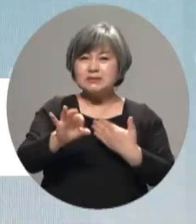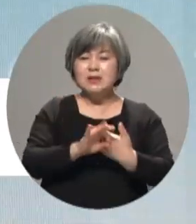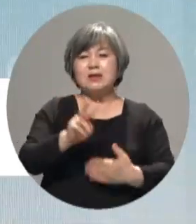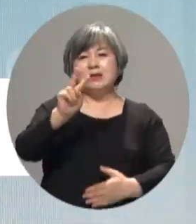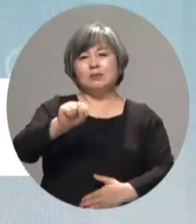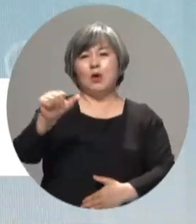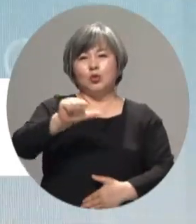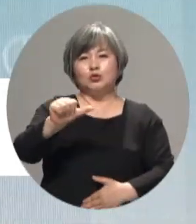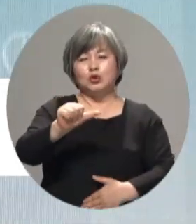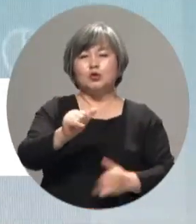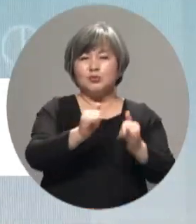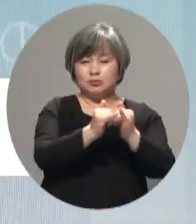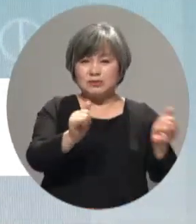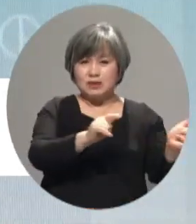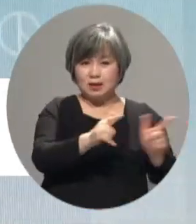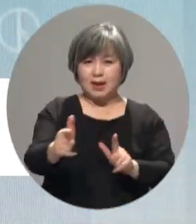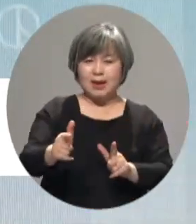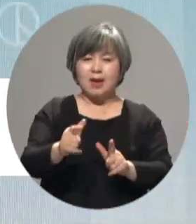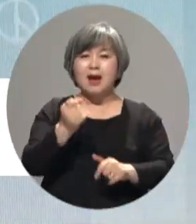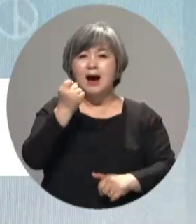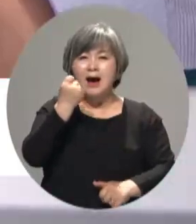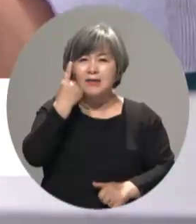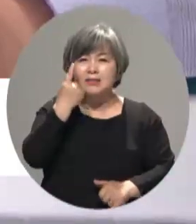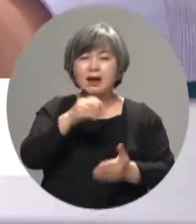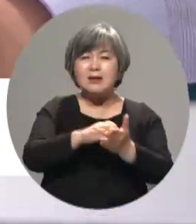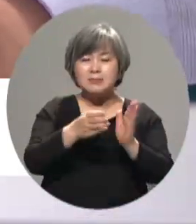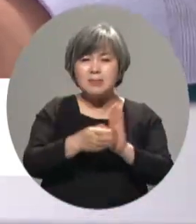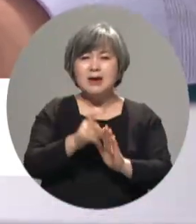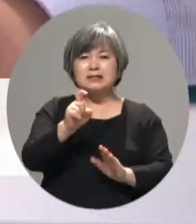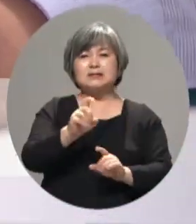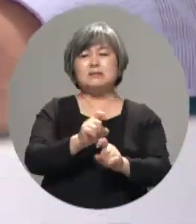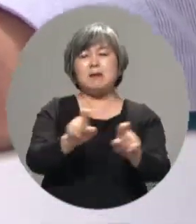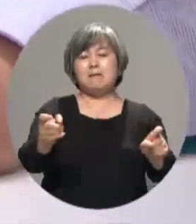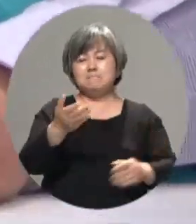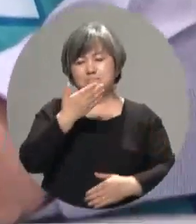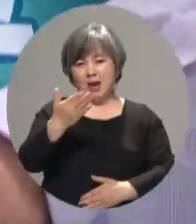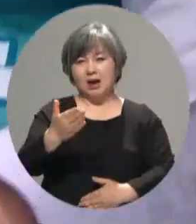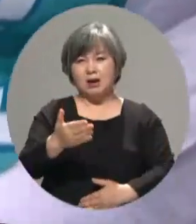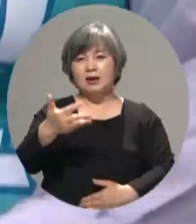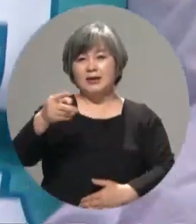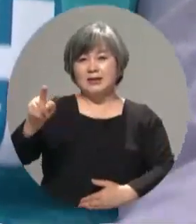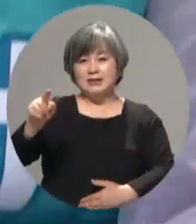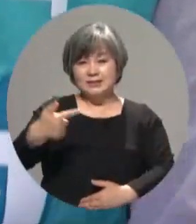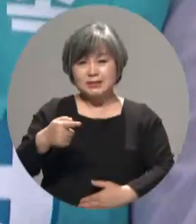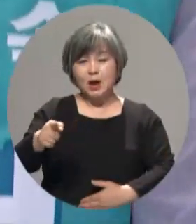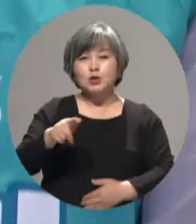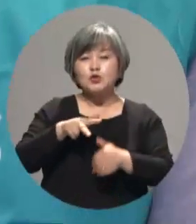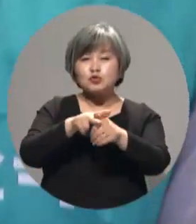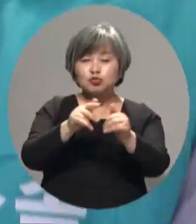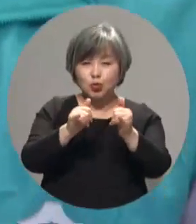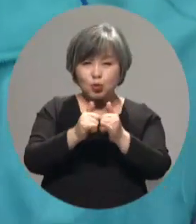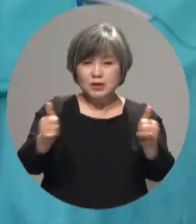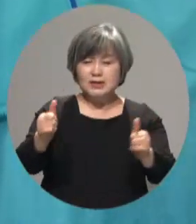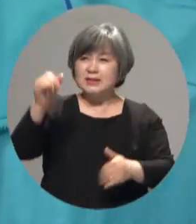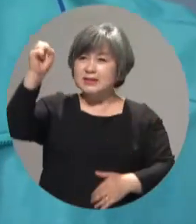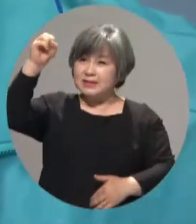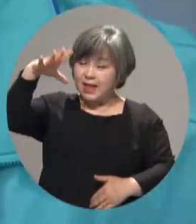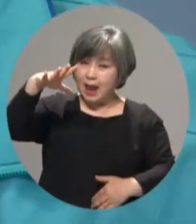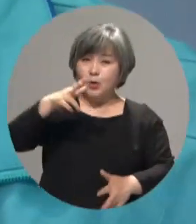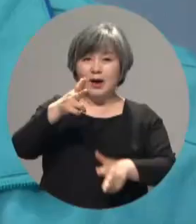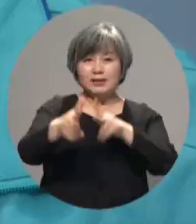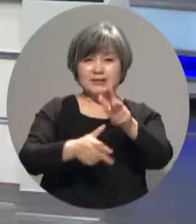2만 5천여 국민에게 매달 10만 원씩. 천춘진 후보는 마을별 태양광 사업에서 거둬들인